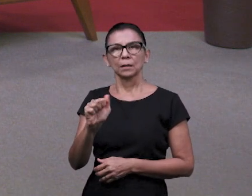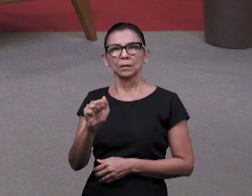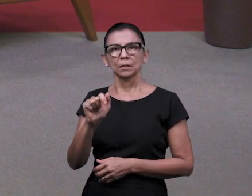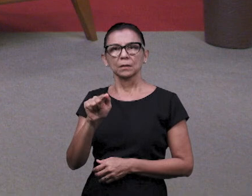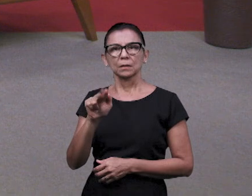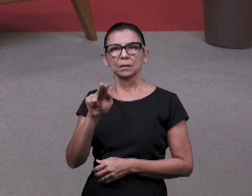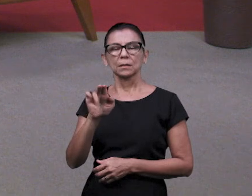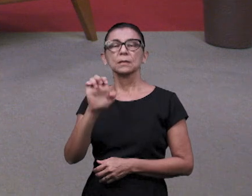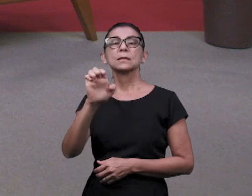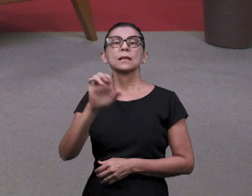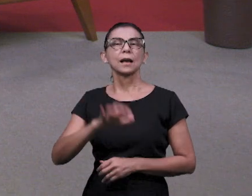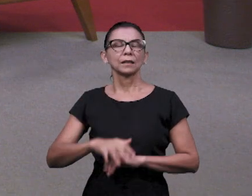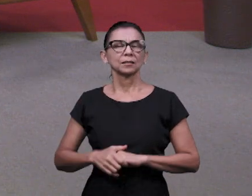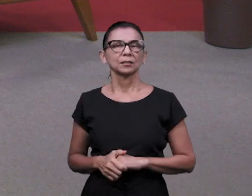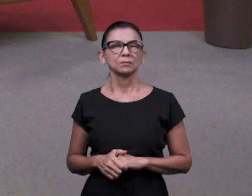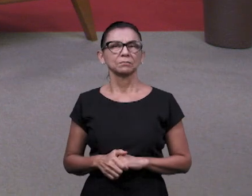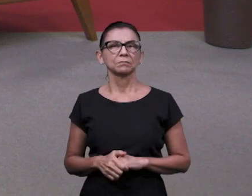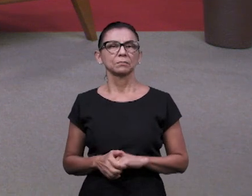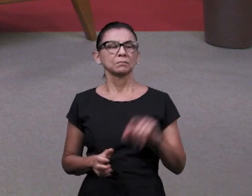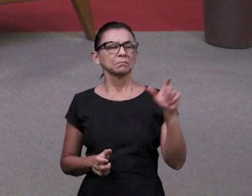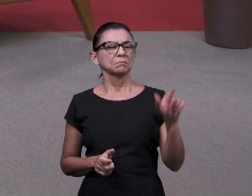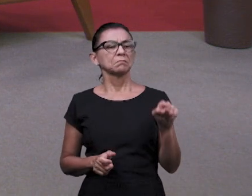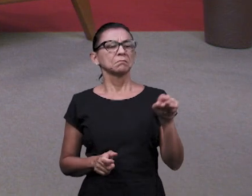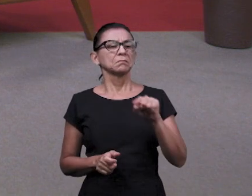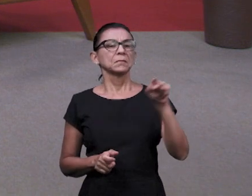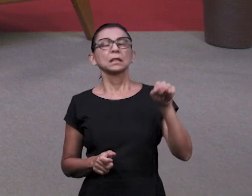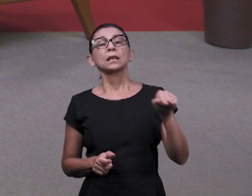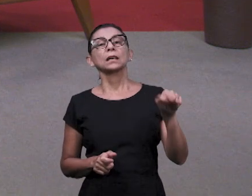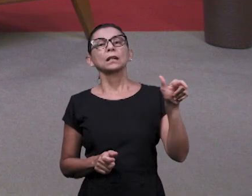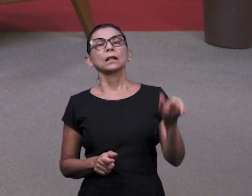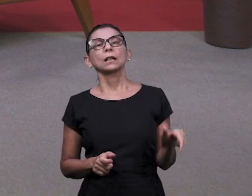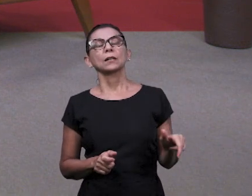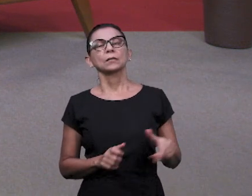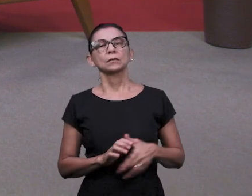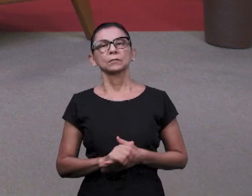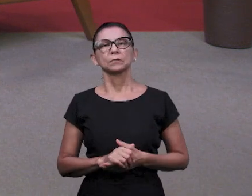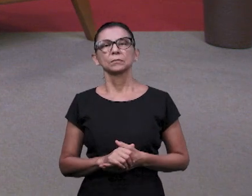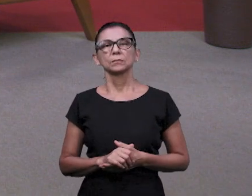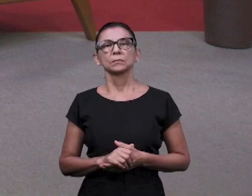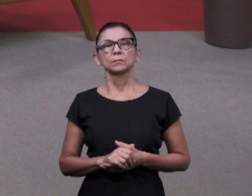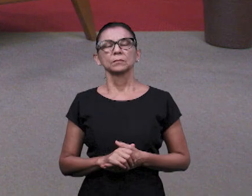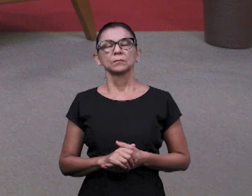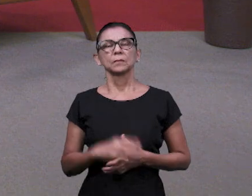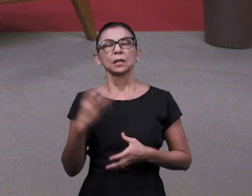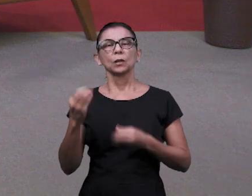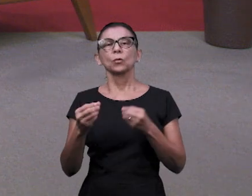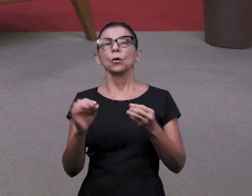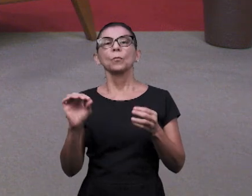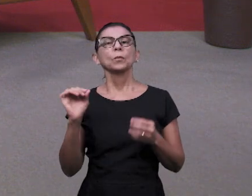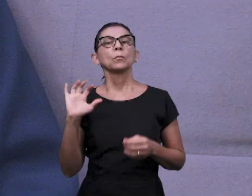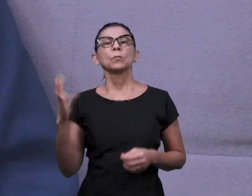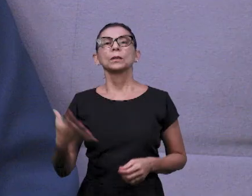femme sunamite appelée Abzak. Et de quelle manière s'est donné ce rachat?